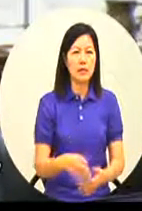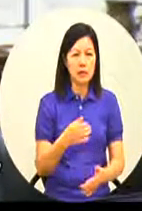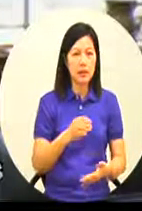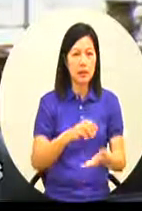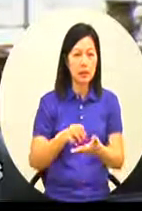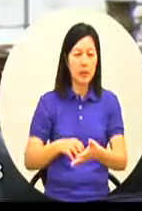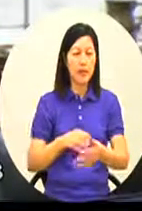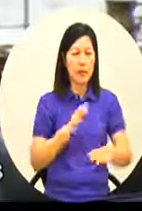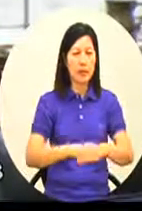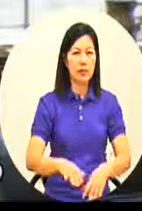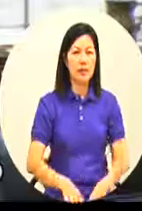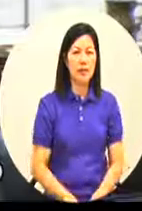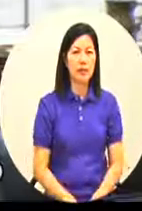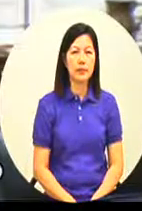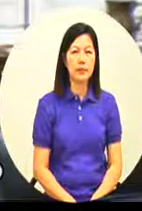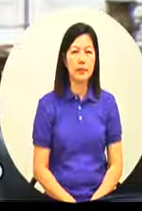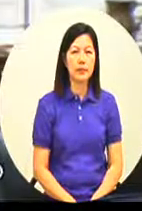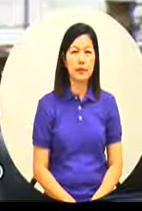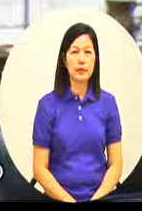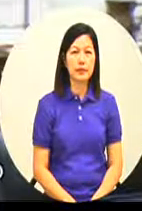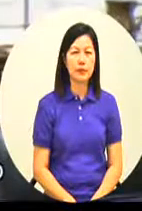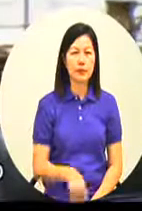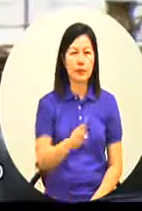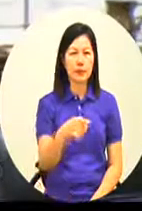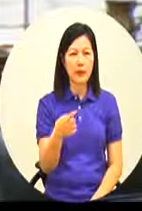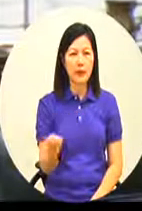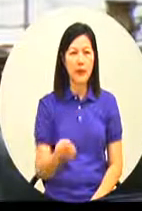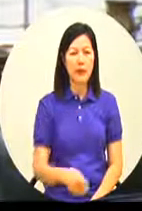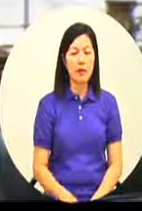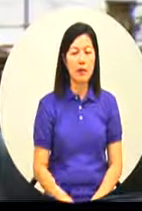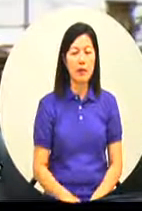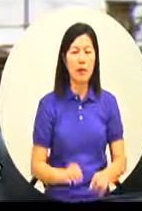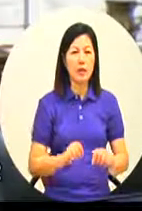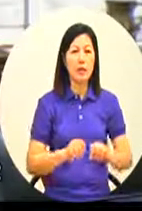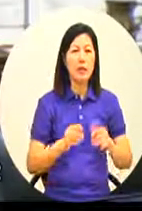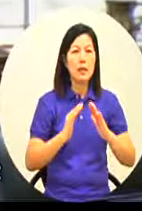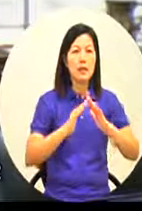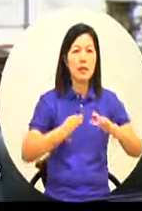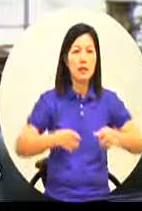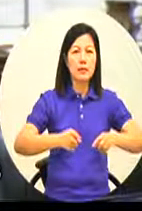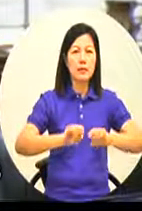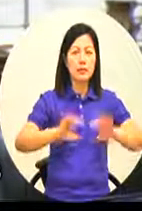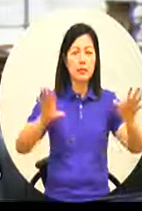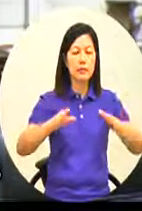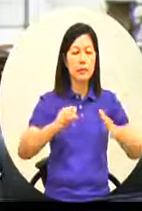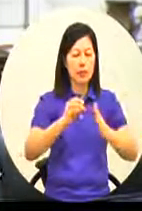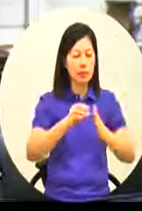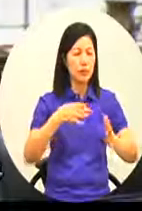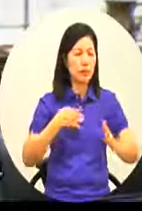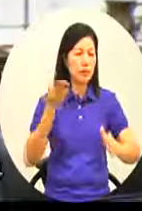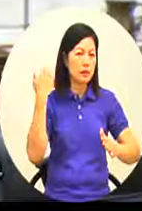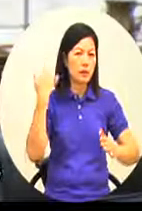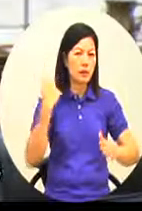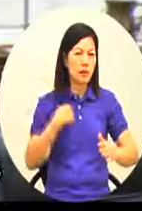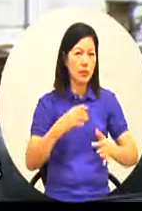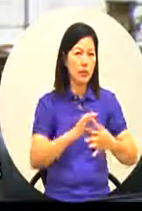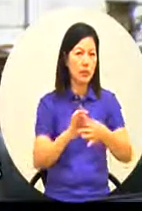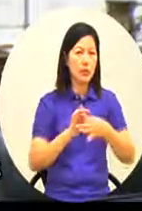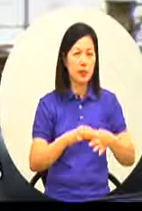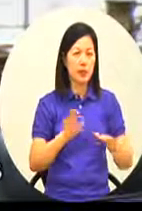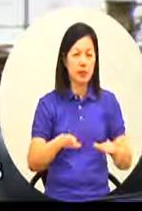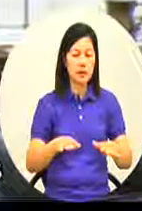请坐。好，接下来就跟都发局讨论，就是大概有两个议题是过去我所关心的，那我想了解一下